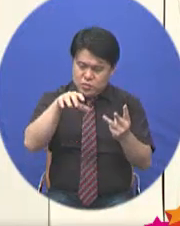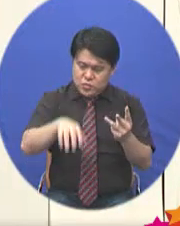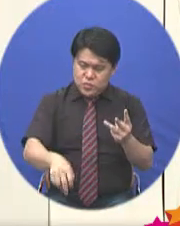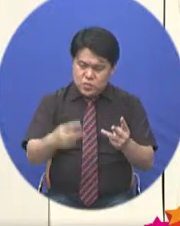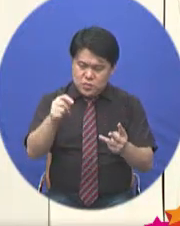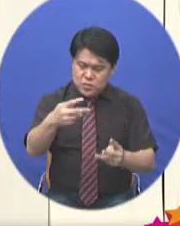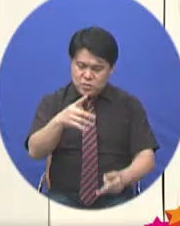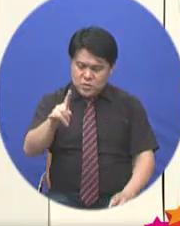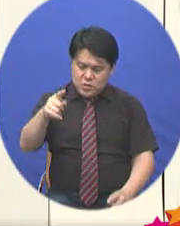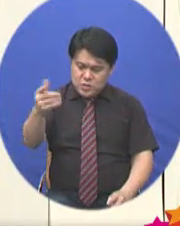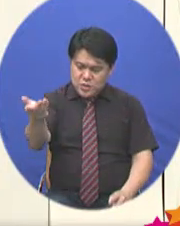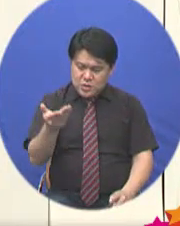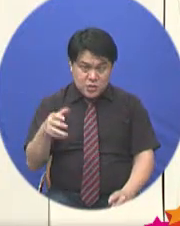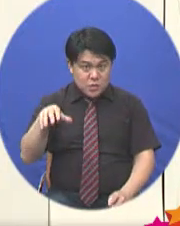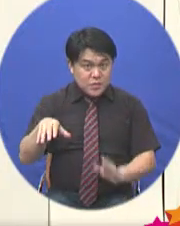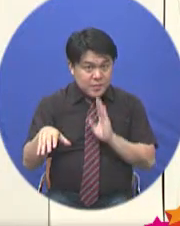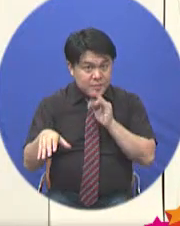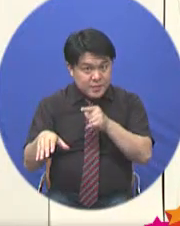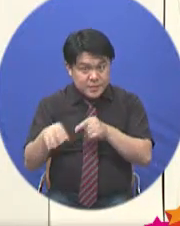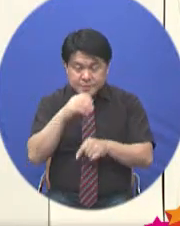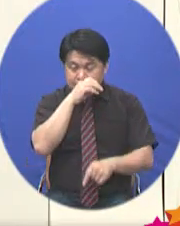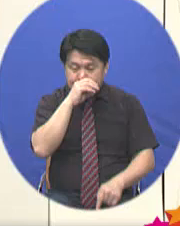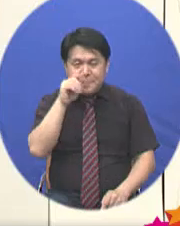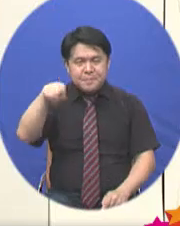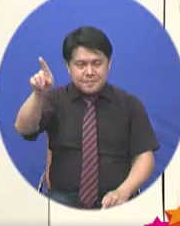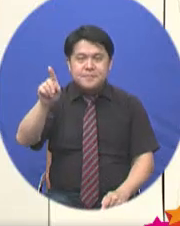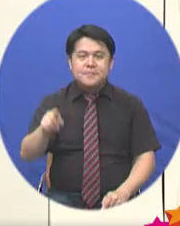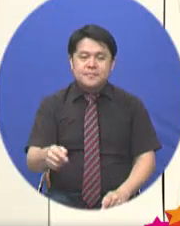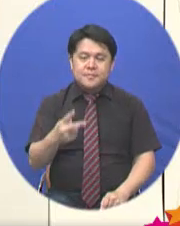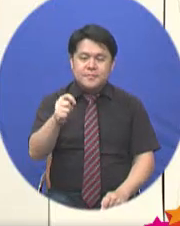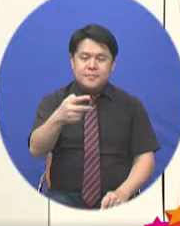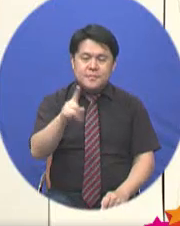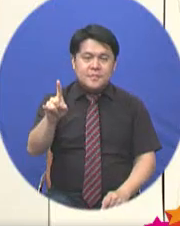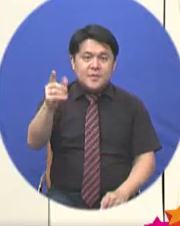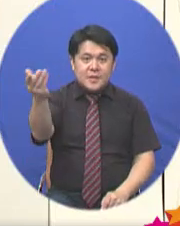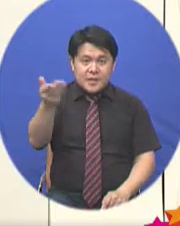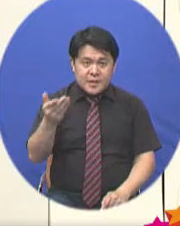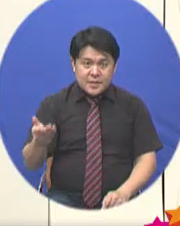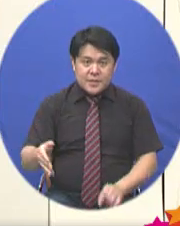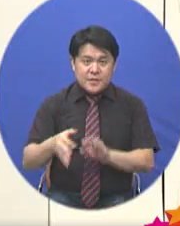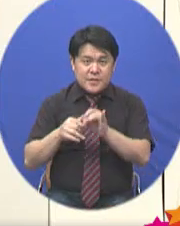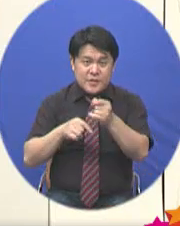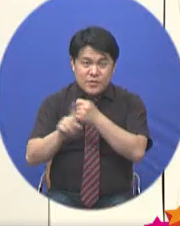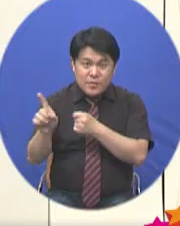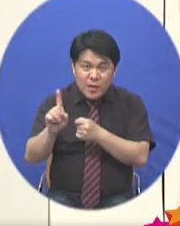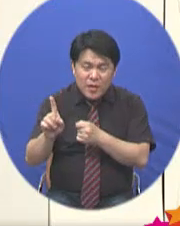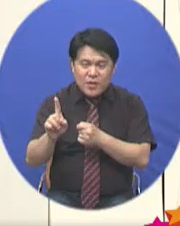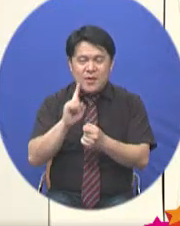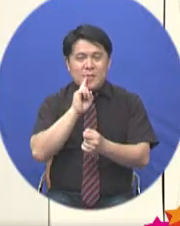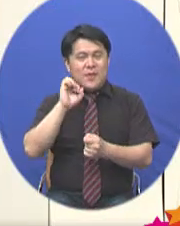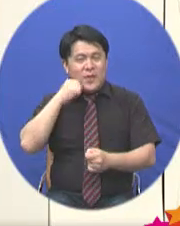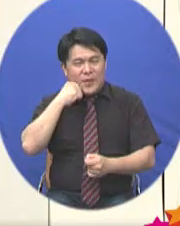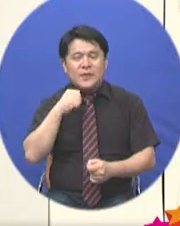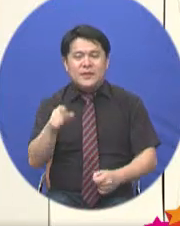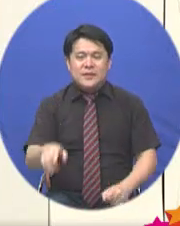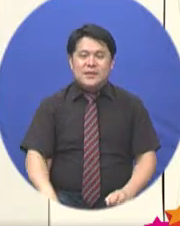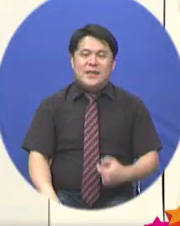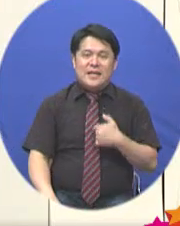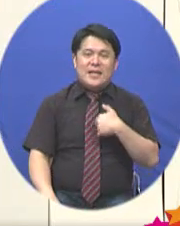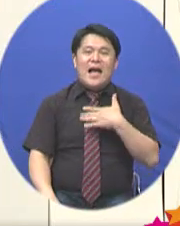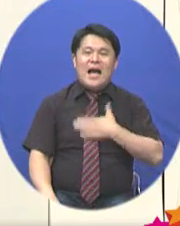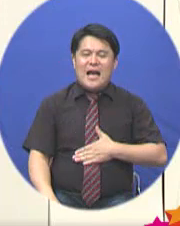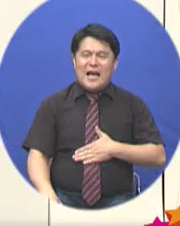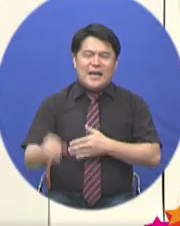달래강 그쪽 말씀하시는 건가? 아, 예. 그렇죠. 그 달래강의 내력을 들면은 그 방송에서는 할 수 없고 참. 맞아요, 맞아요. 저는